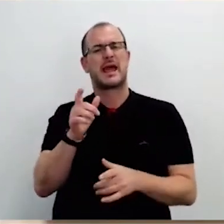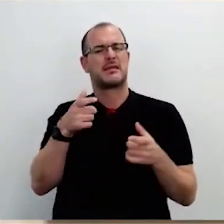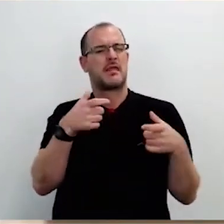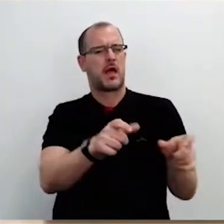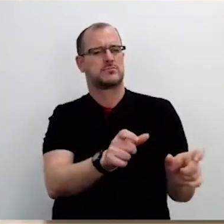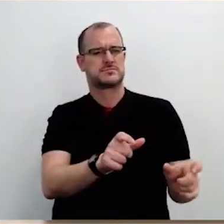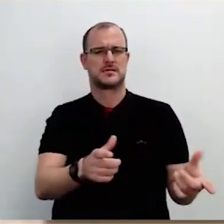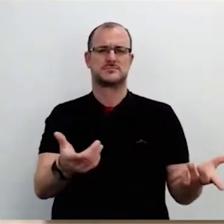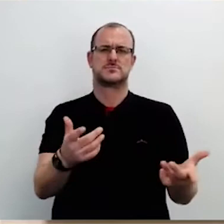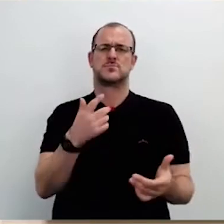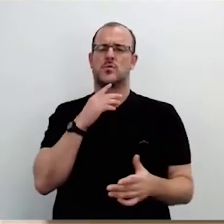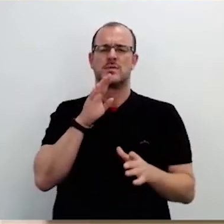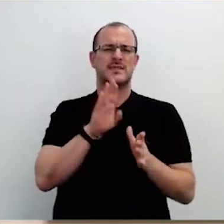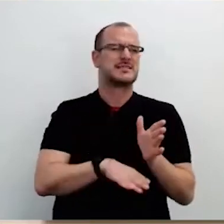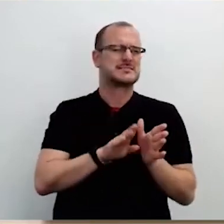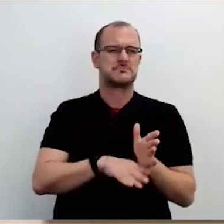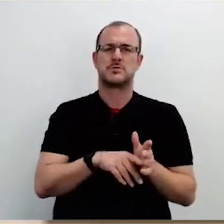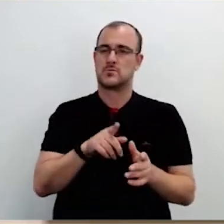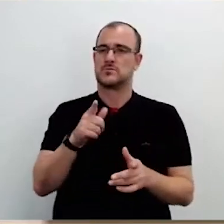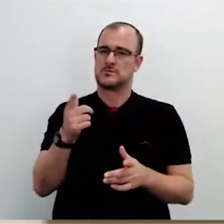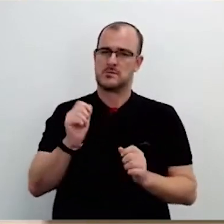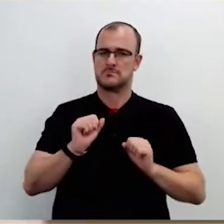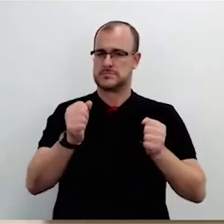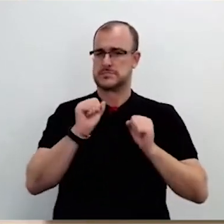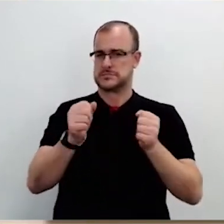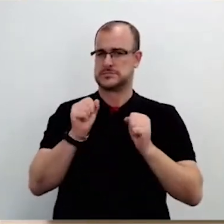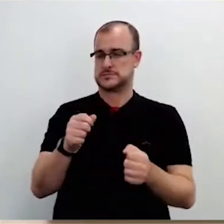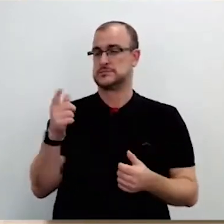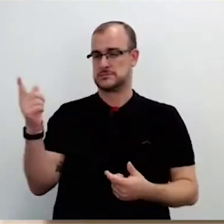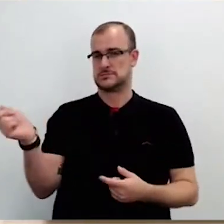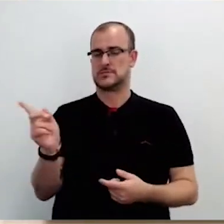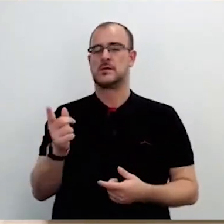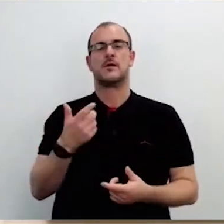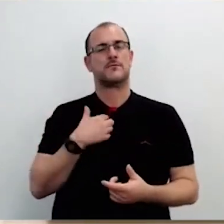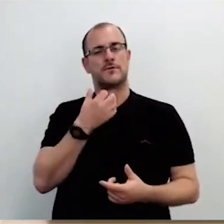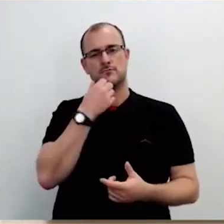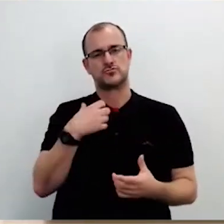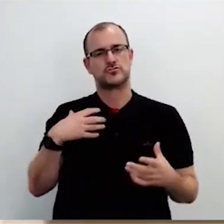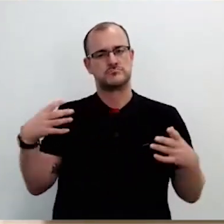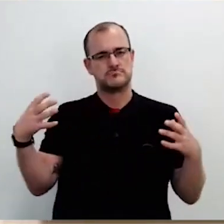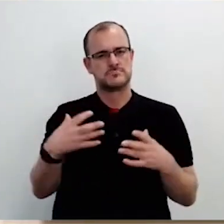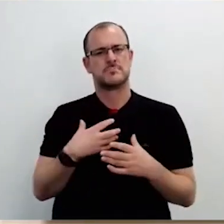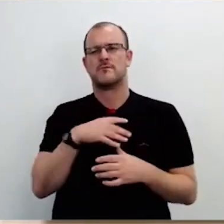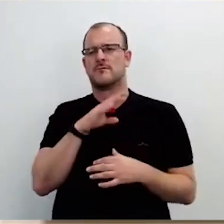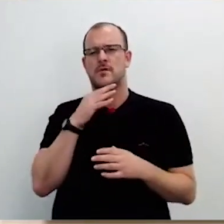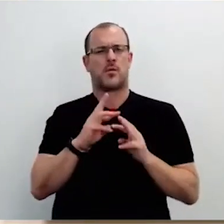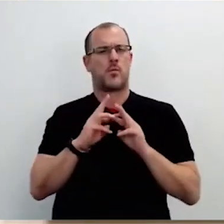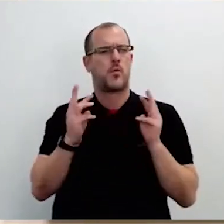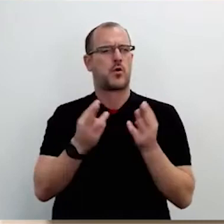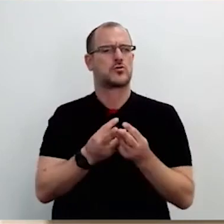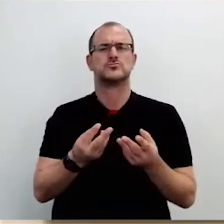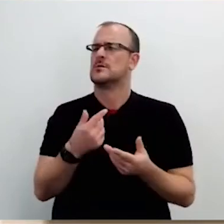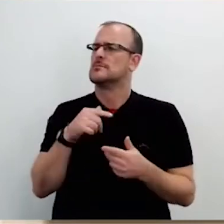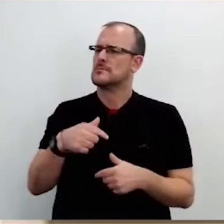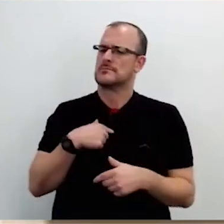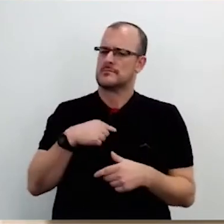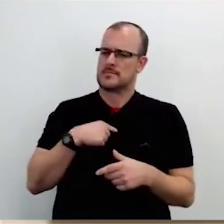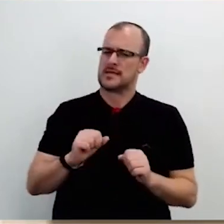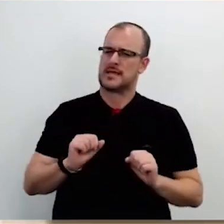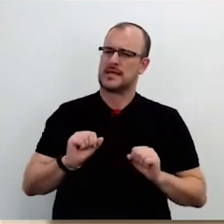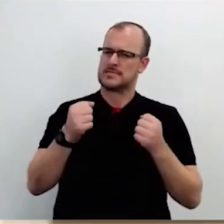und Diskriminierung einsetzen. Und das wollen wir in zahlreichen Workshops in unseren